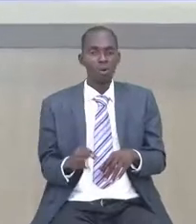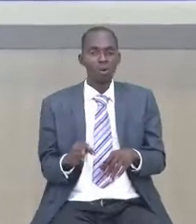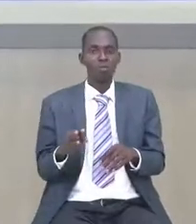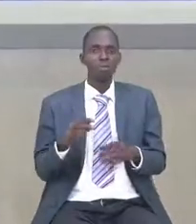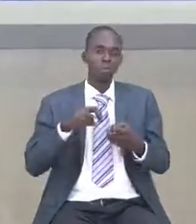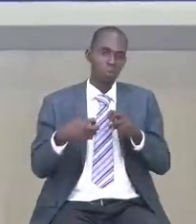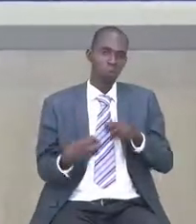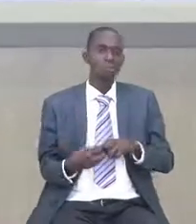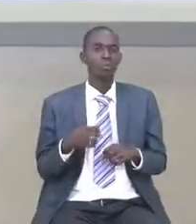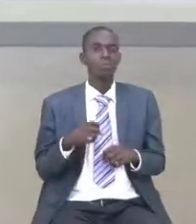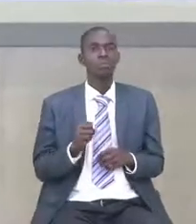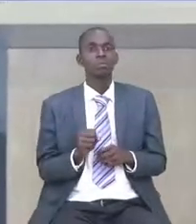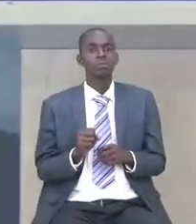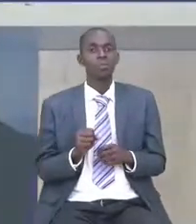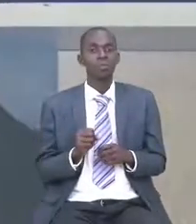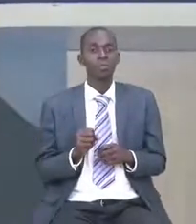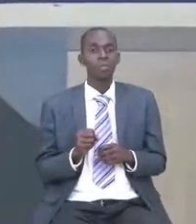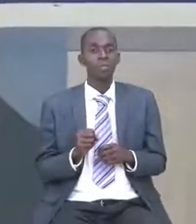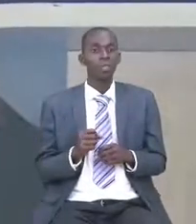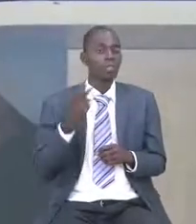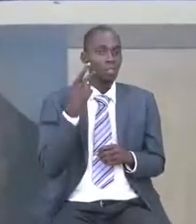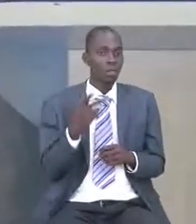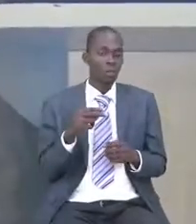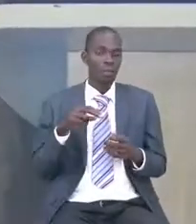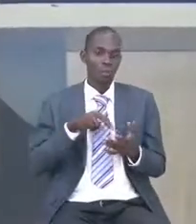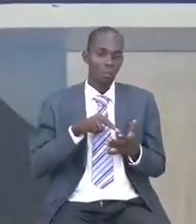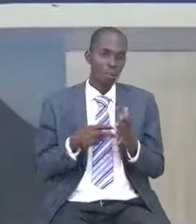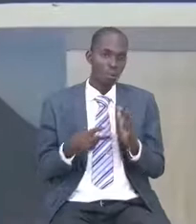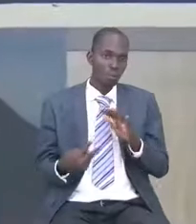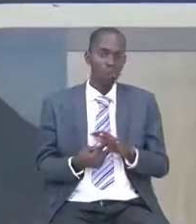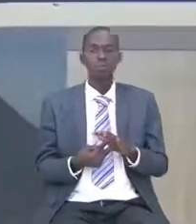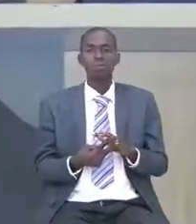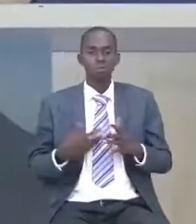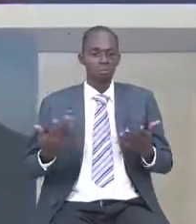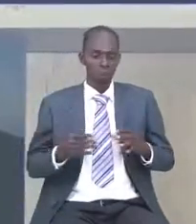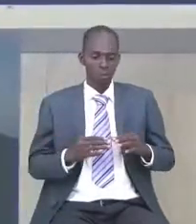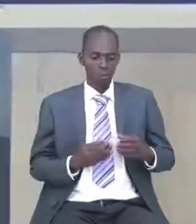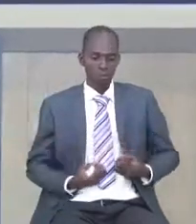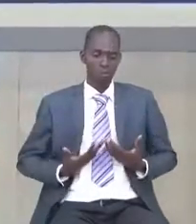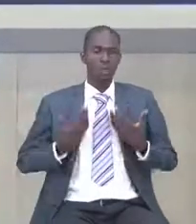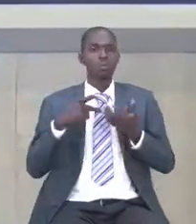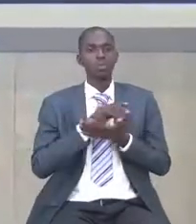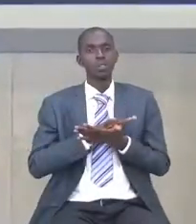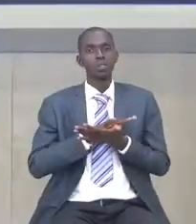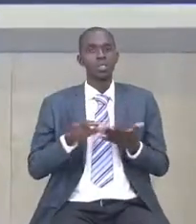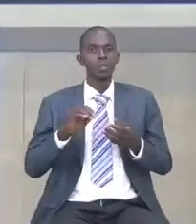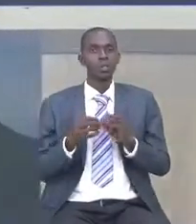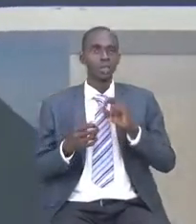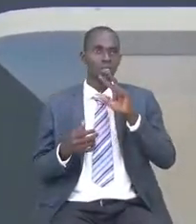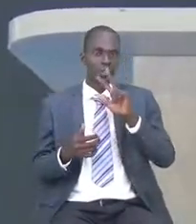problèmes. Deuxième élément, la pureté axée sur l'objectif. Et troisième élément, la